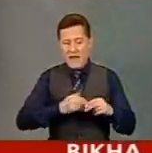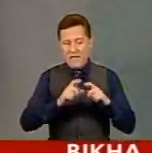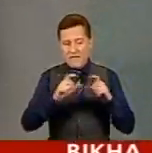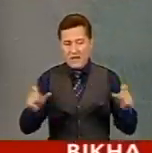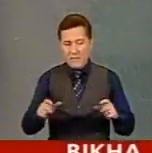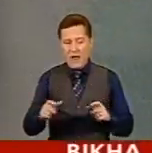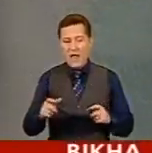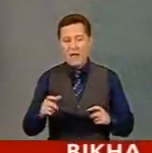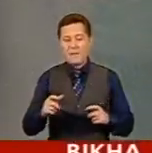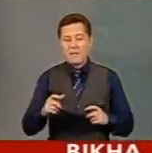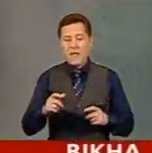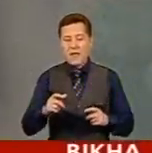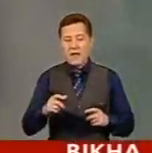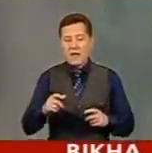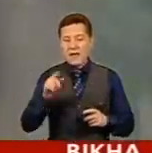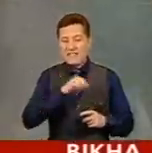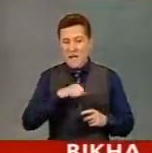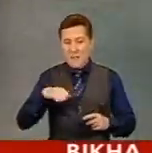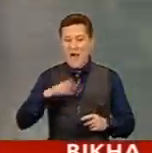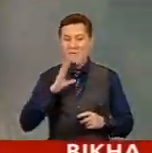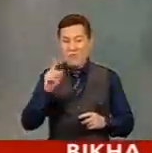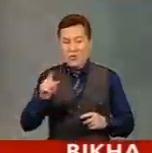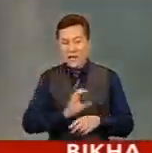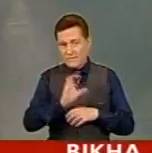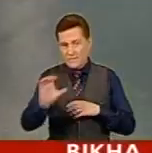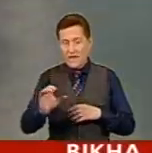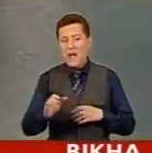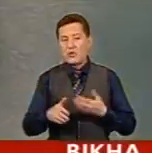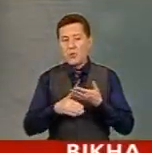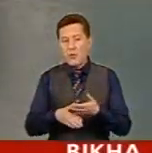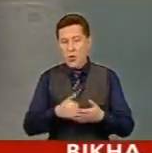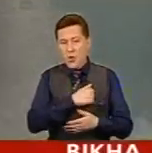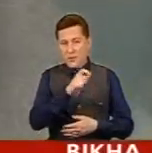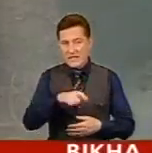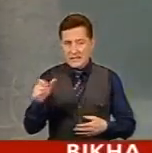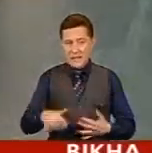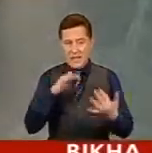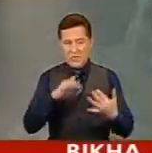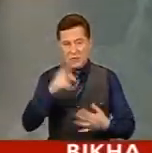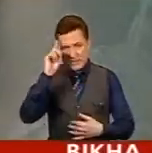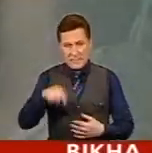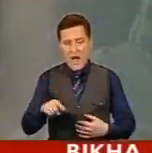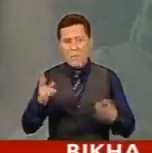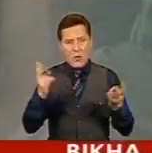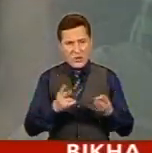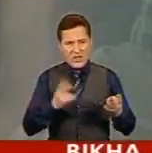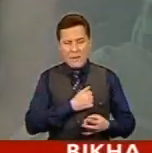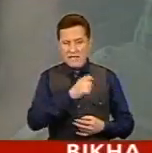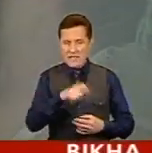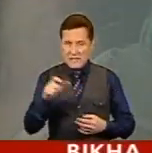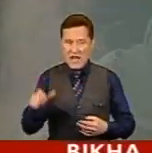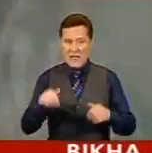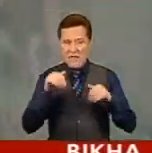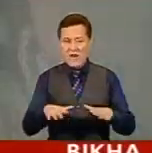селила у себе вдома втікачів зі Сходу, а сама возила допомогу бійцям на фронт. Жінка не з чуток знає про постійні потреби солдатів, тож вирішила